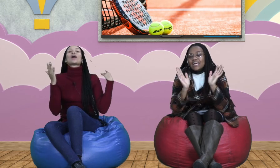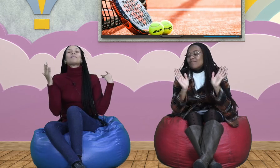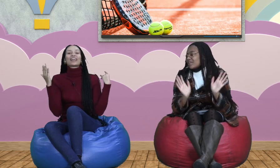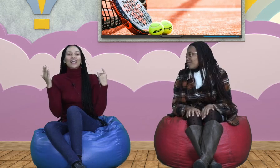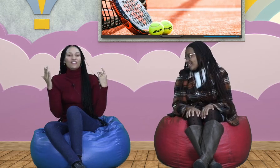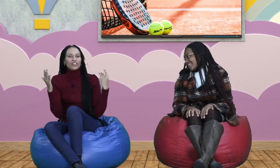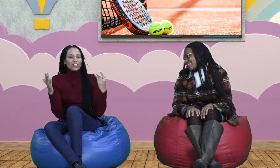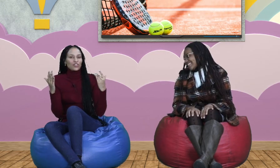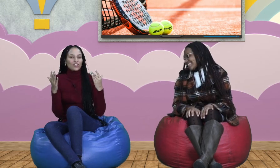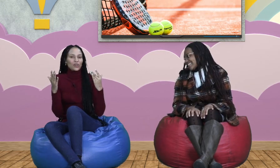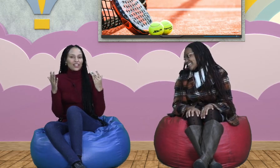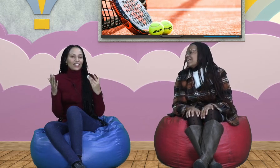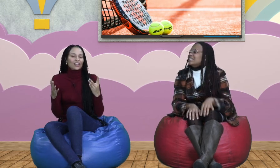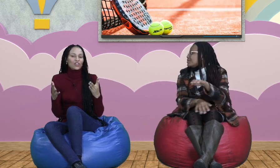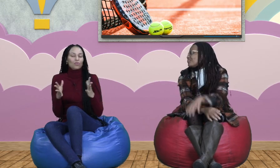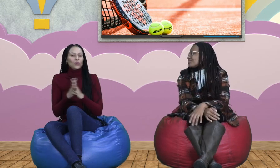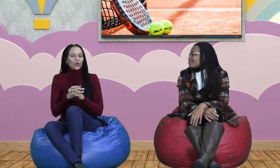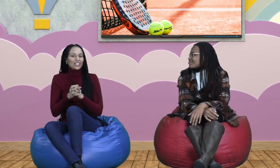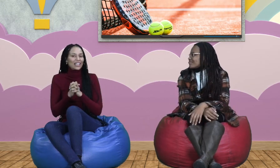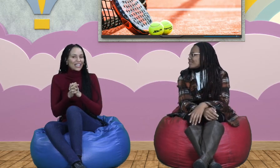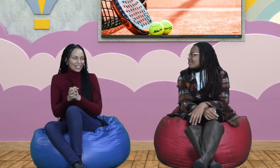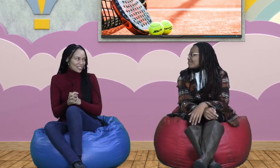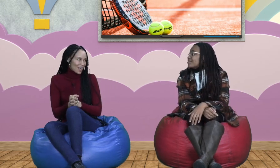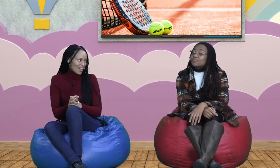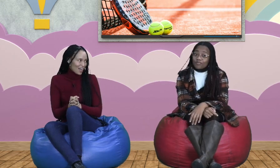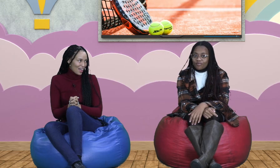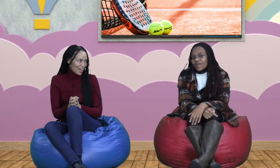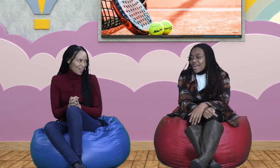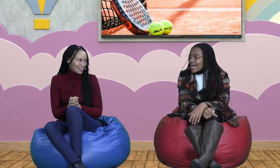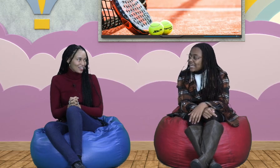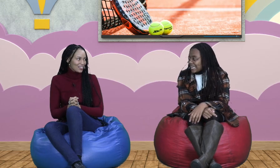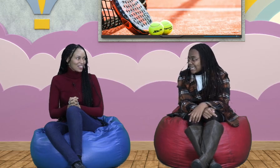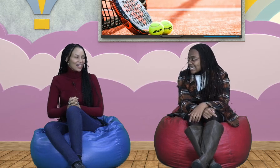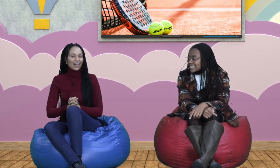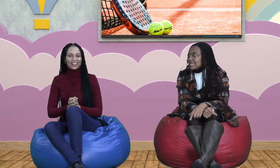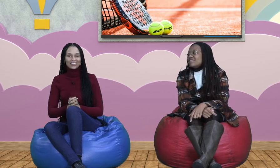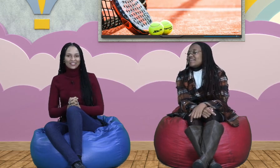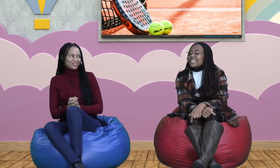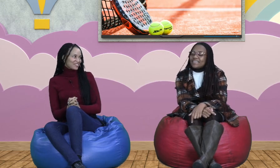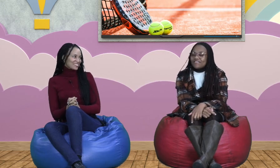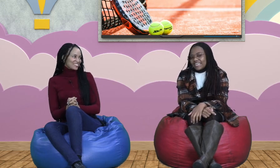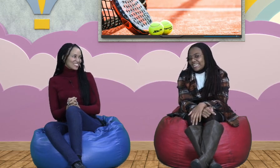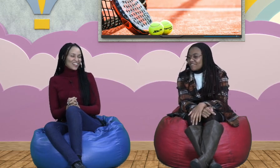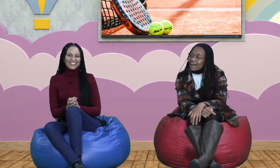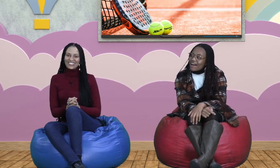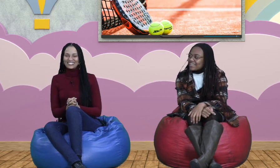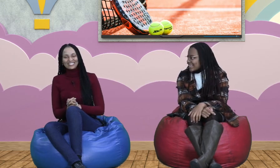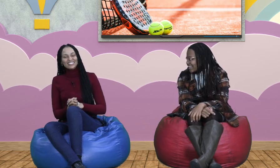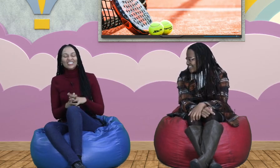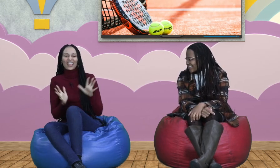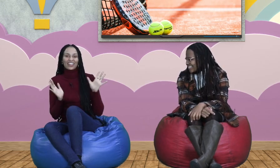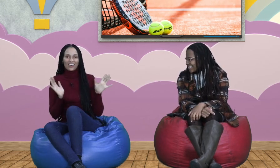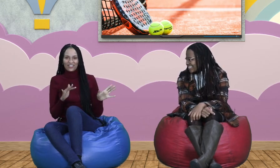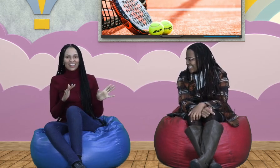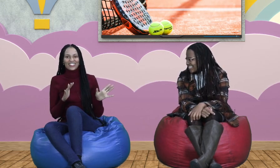storytyd. Maar ek weet voordat ons storytyd gaan doen, moet ons 'n liedjie sing. En hy liedjie is Wili Wali. Ken